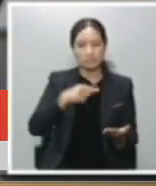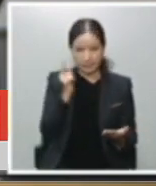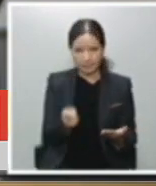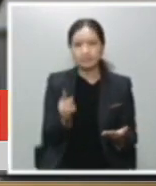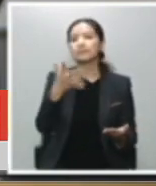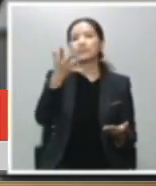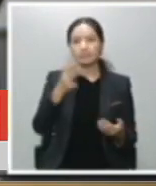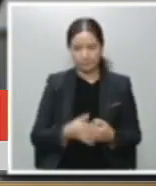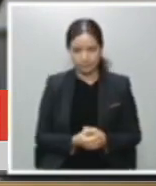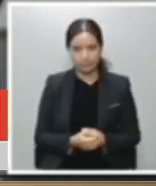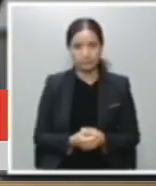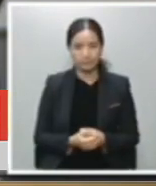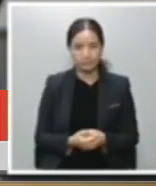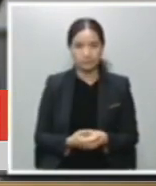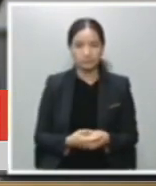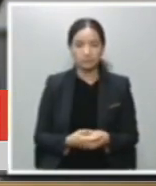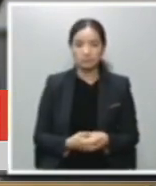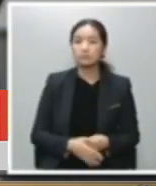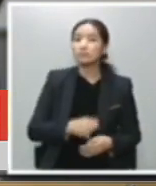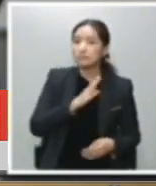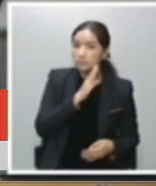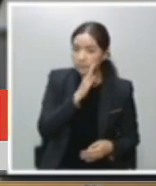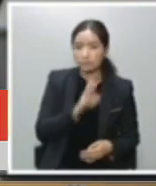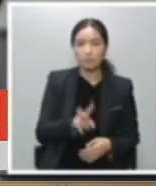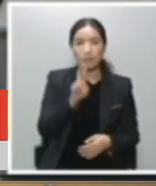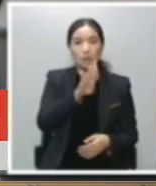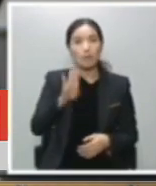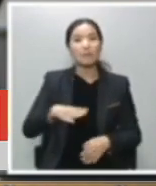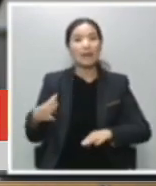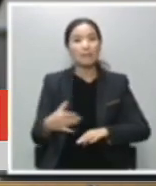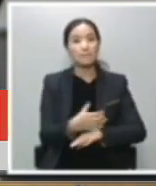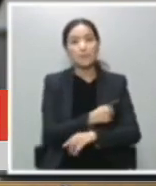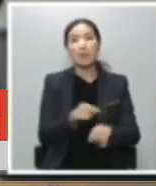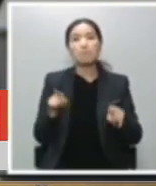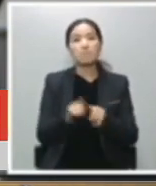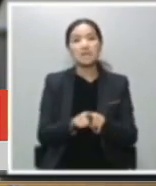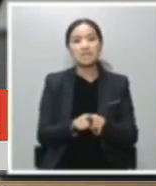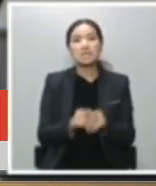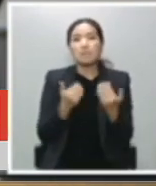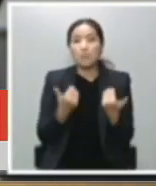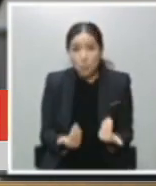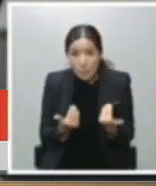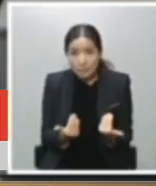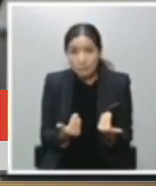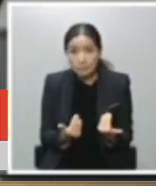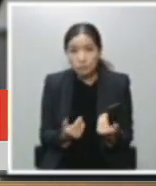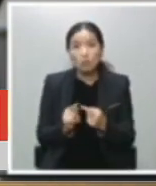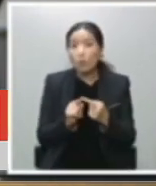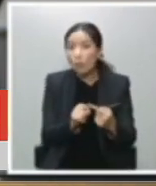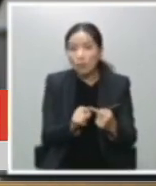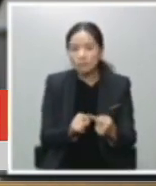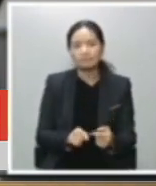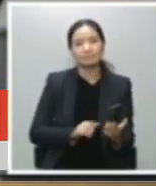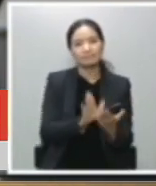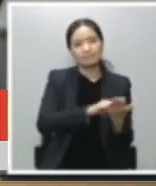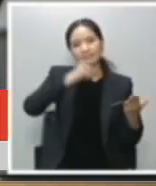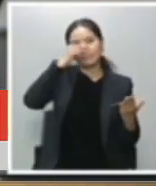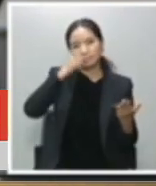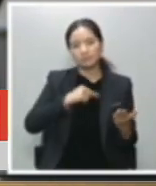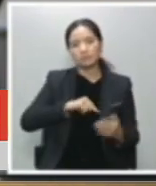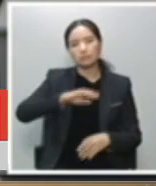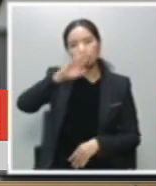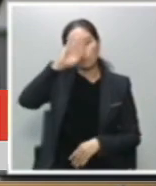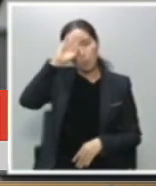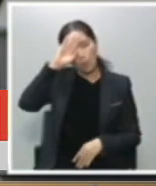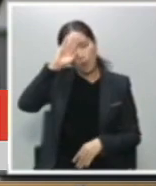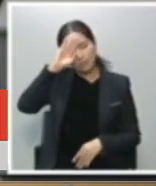จริงถ้าระบบการเมืองยังเป็นอยู่เหมือนเช่นในปัจจุบันประเทศไทยก็จะเป็นคนป่วย